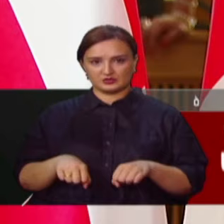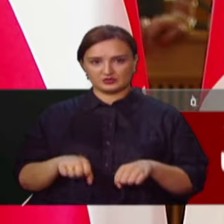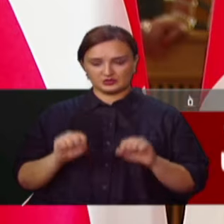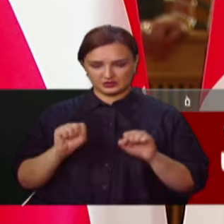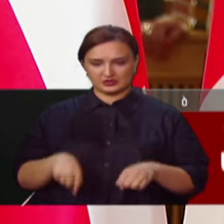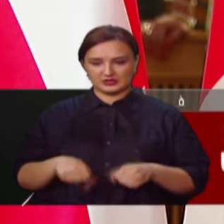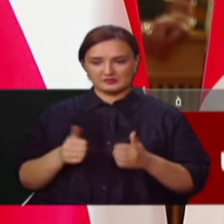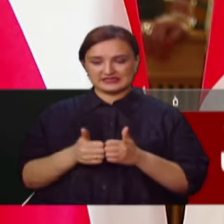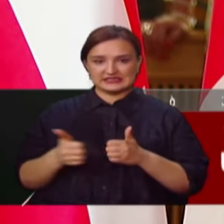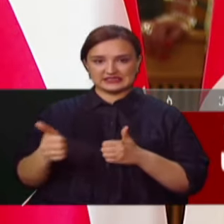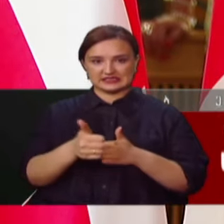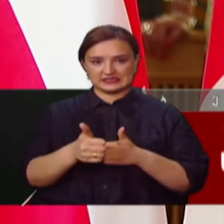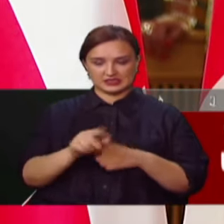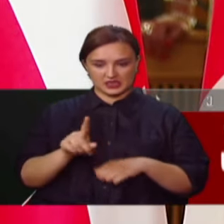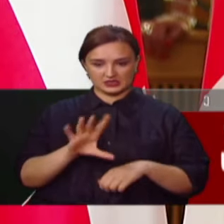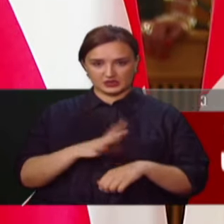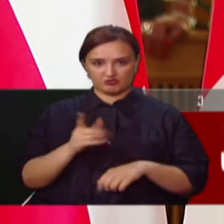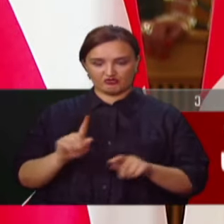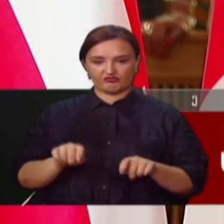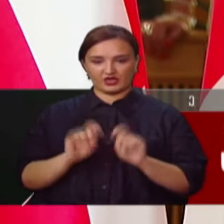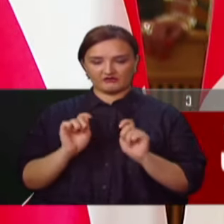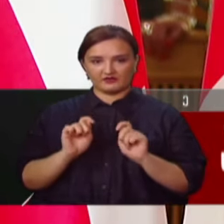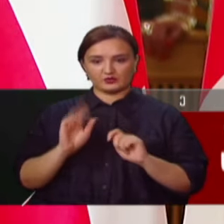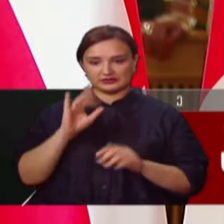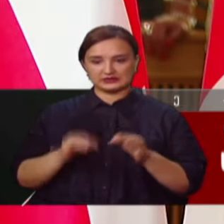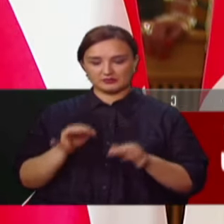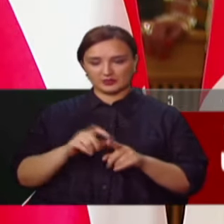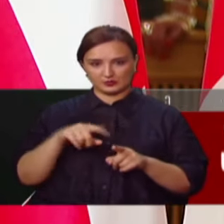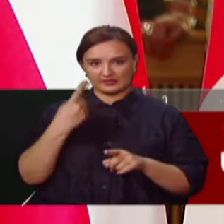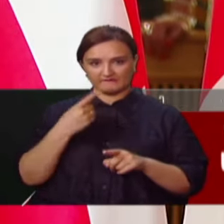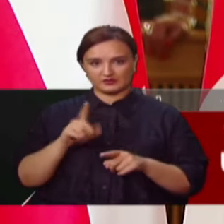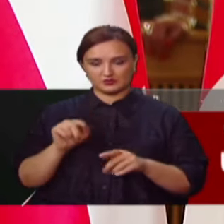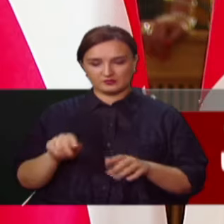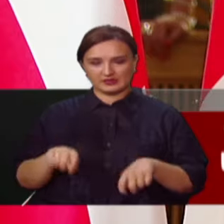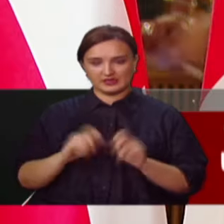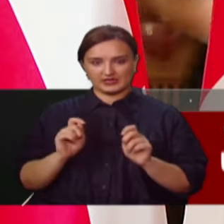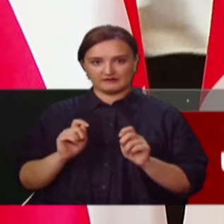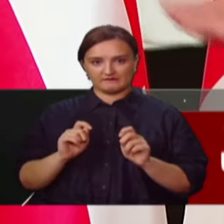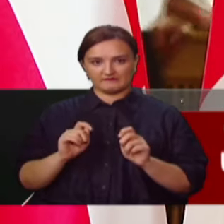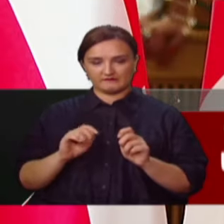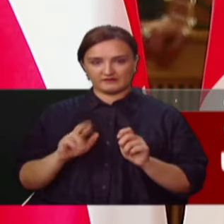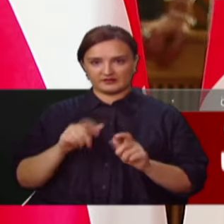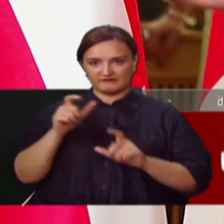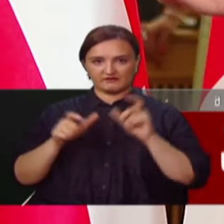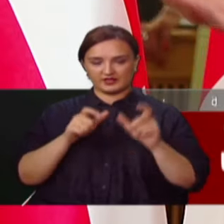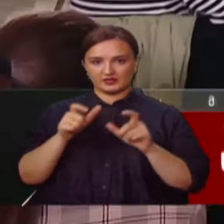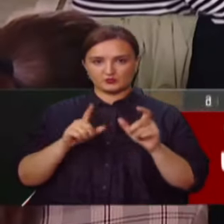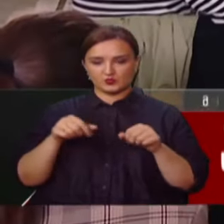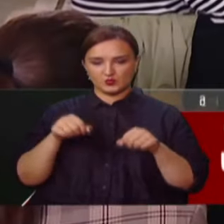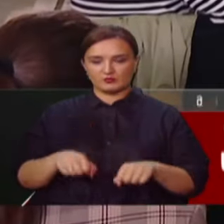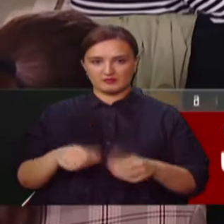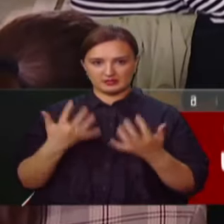წინასწარ დადგმული სცენარი იყოს, რომ ვარღვევ, მე სასამართლო იტყვის ამაზე, რომ დაირღვა და მე ვიყვირებ, რომ არ იქა წამართეს